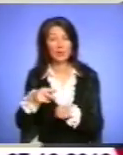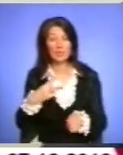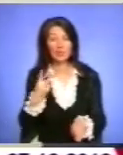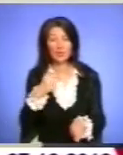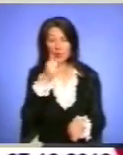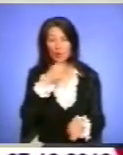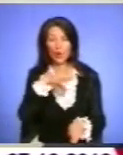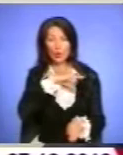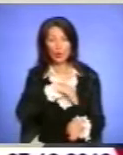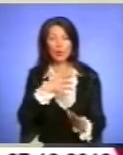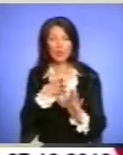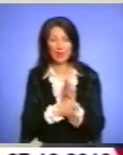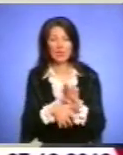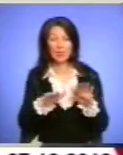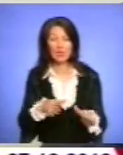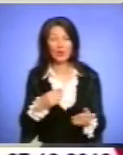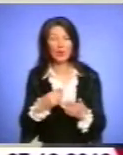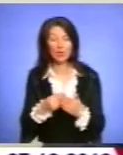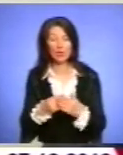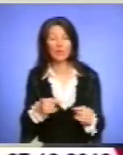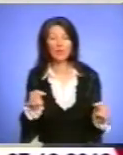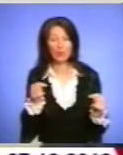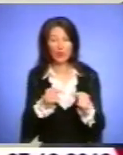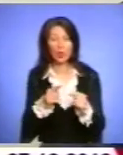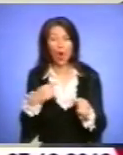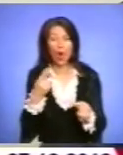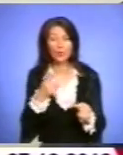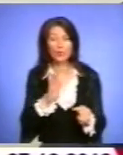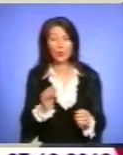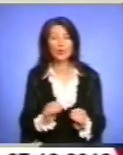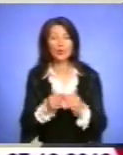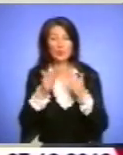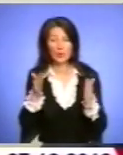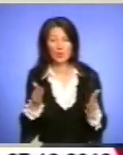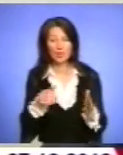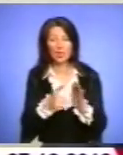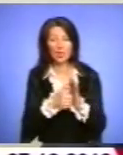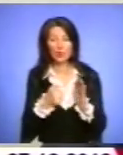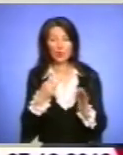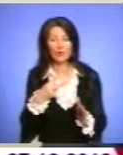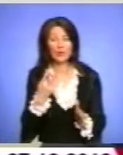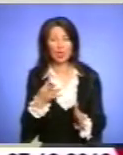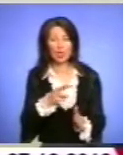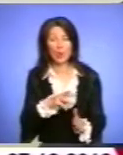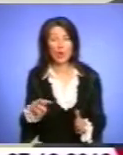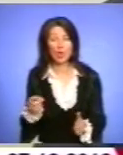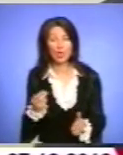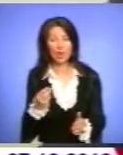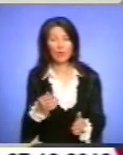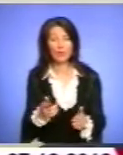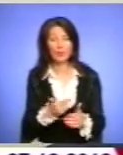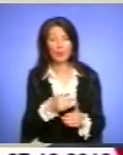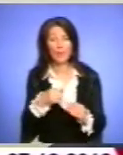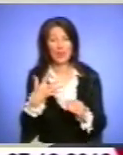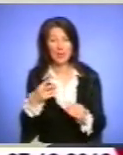роком доходи і видатки місцевих бюджетів відповідно області будуть збільшені на 624 мільйони гривень або на